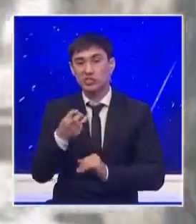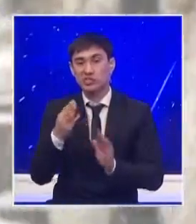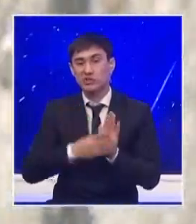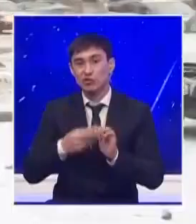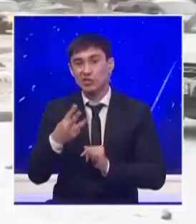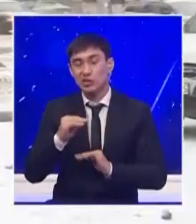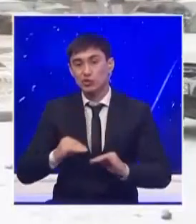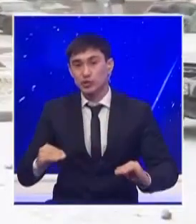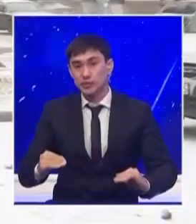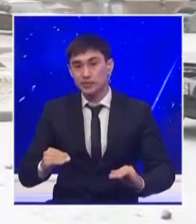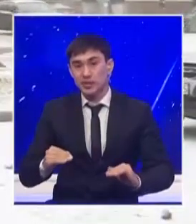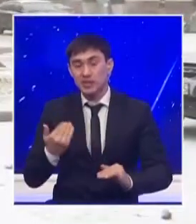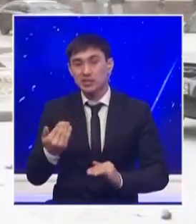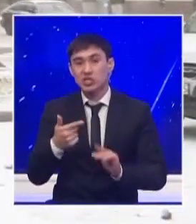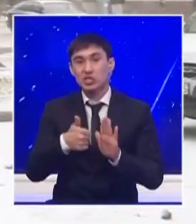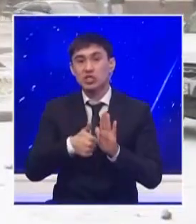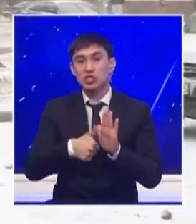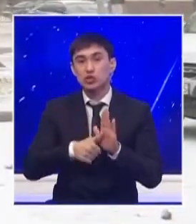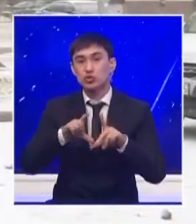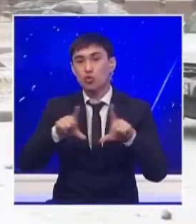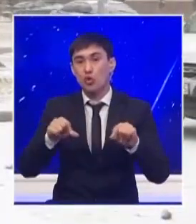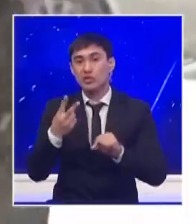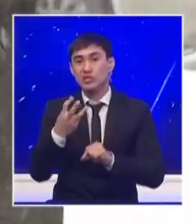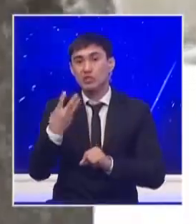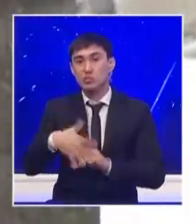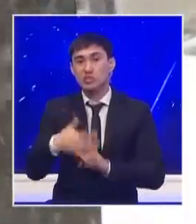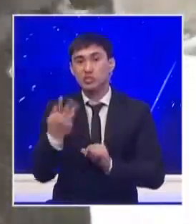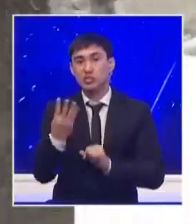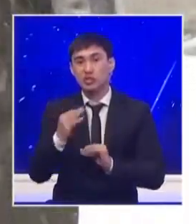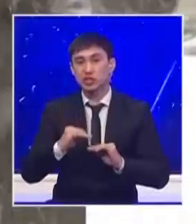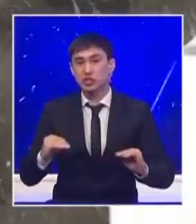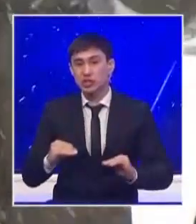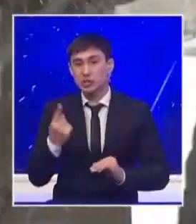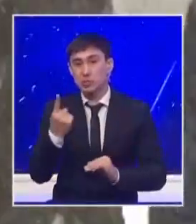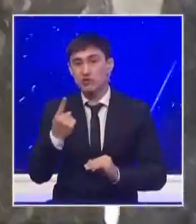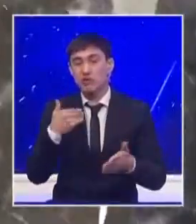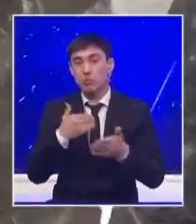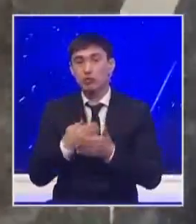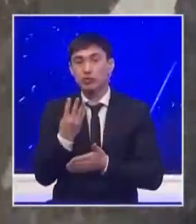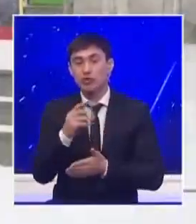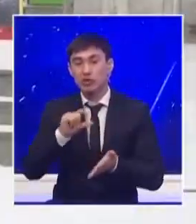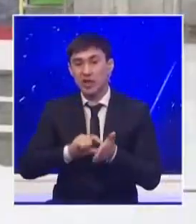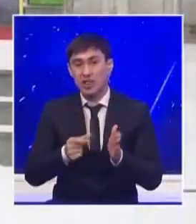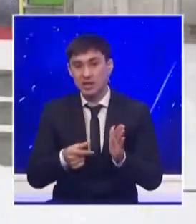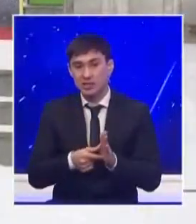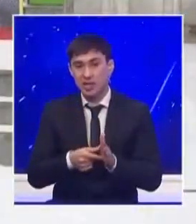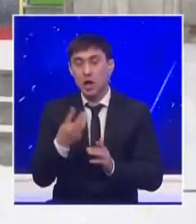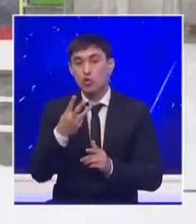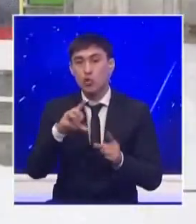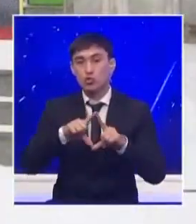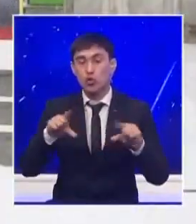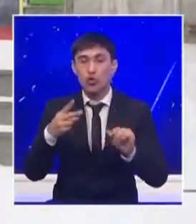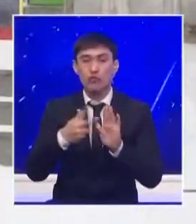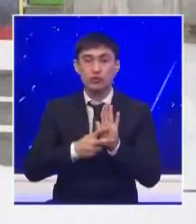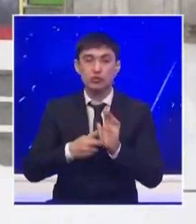128393 учащихся из них в шести школах 354 учащихся с первого по четвёртый класс А в